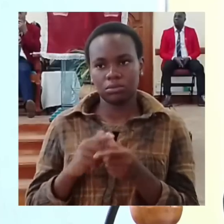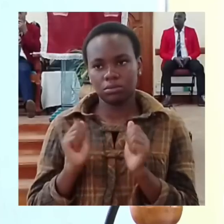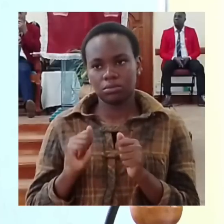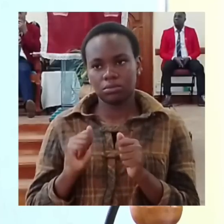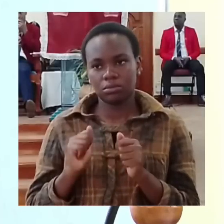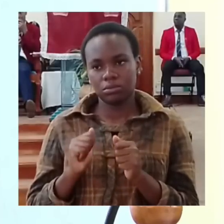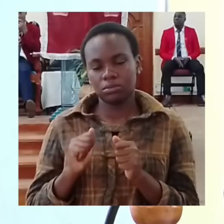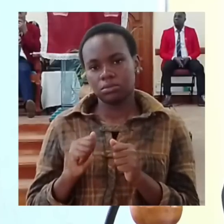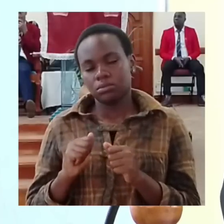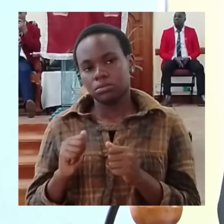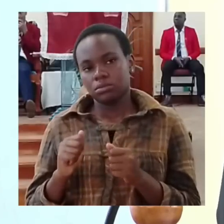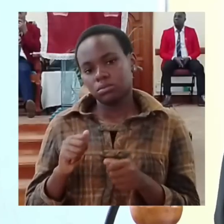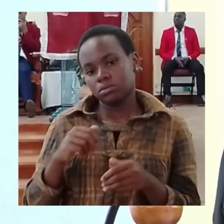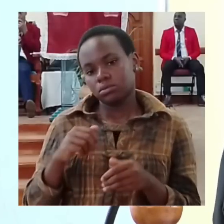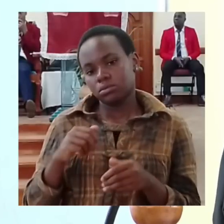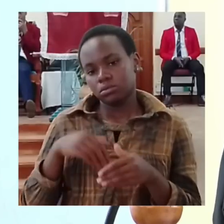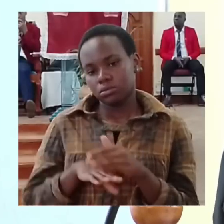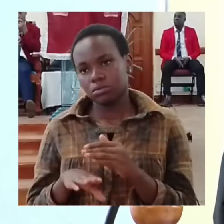Ndangĩhota kũhanda tũboga.